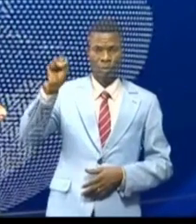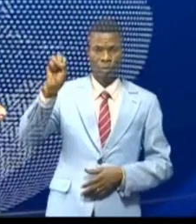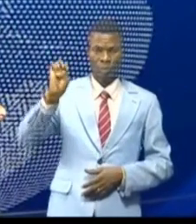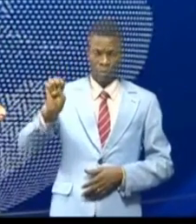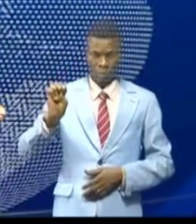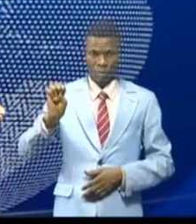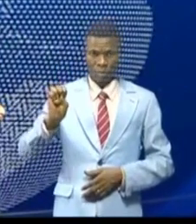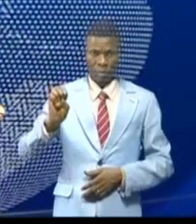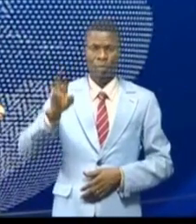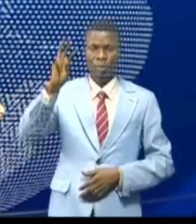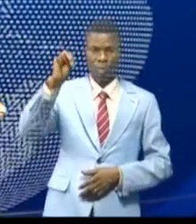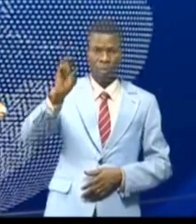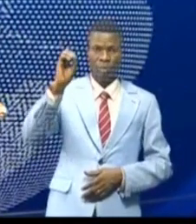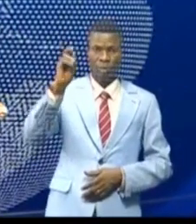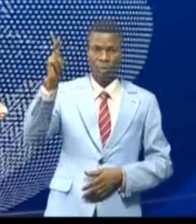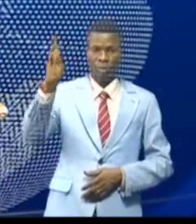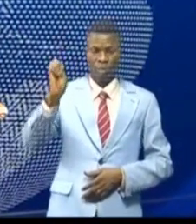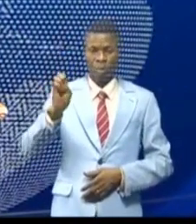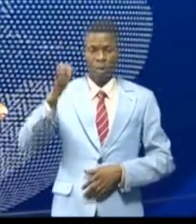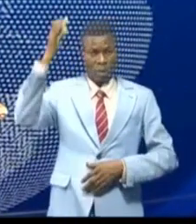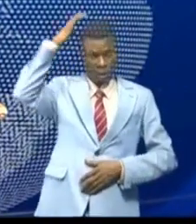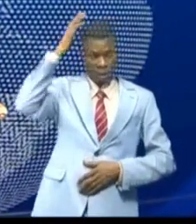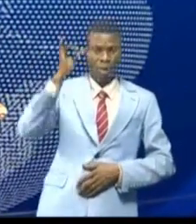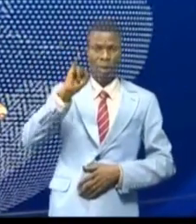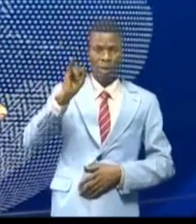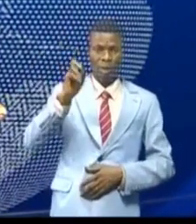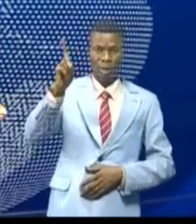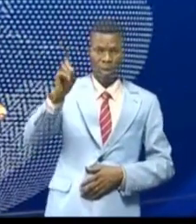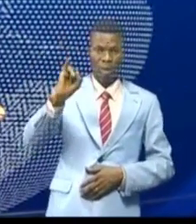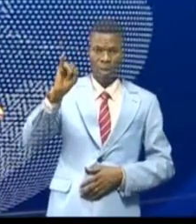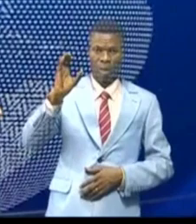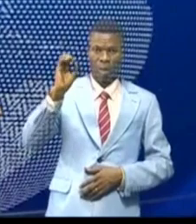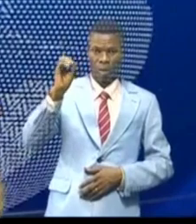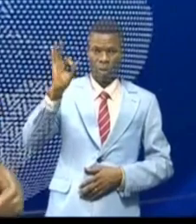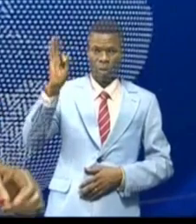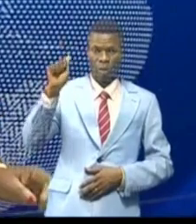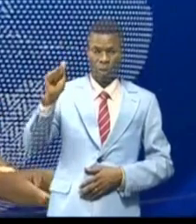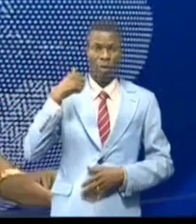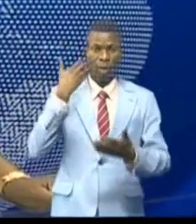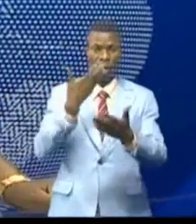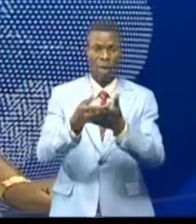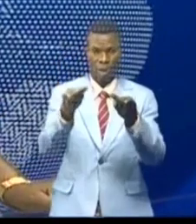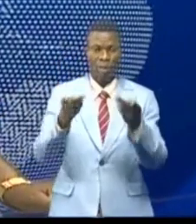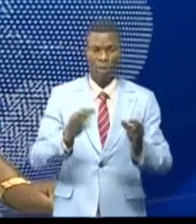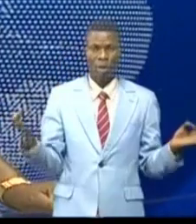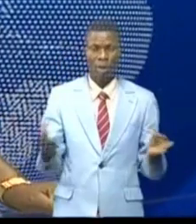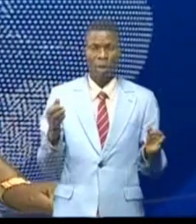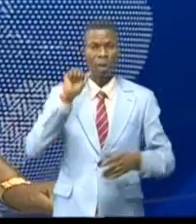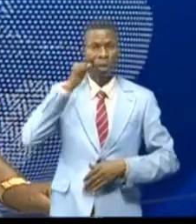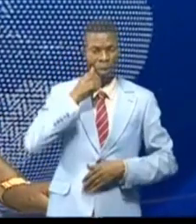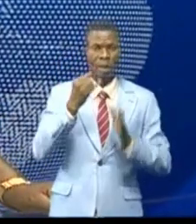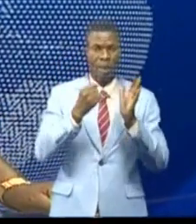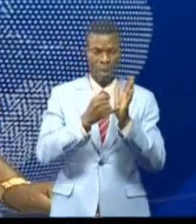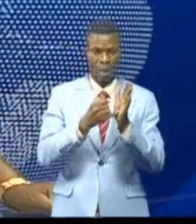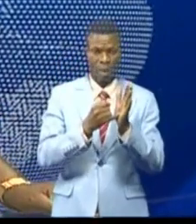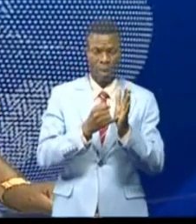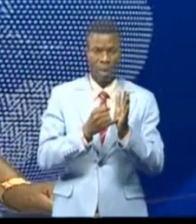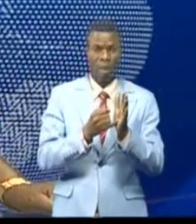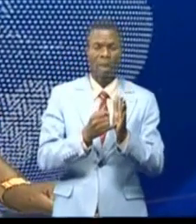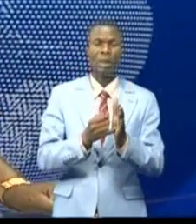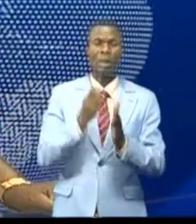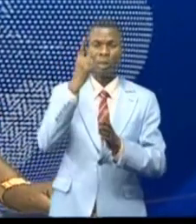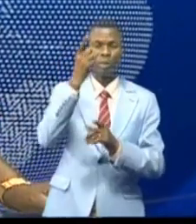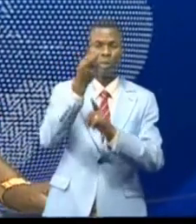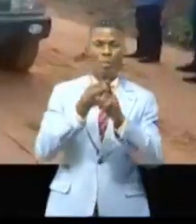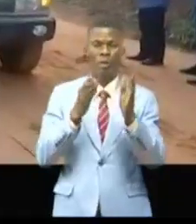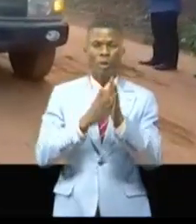Ekanga, évêque d'Idiofa, est arrivé sur le lieu pour cette célébration qui aura lieu demain, samedi 1er octobre.